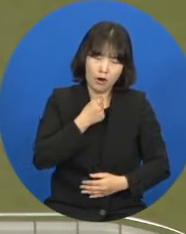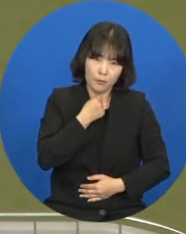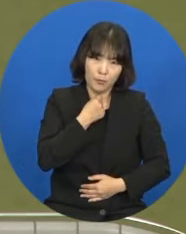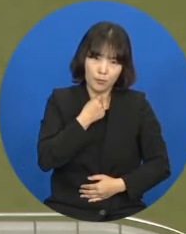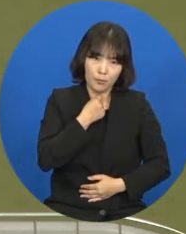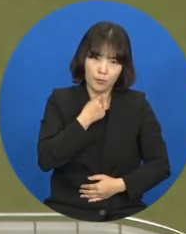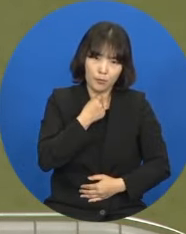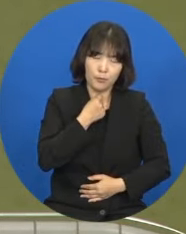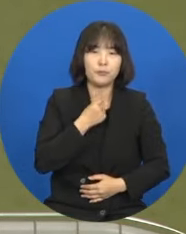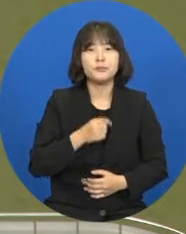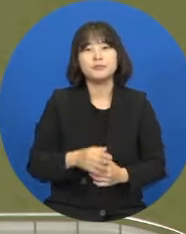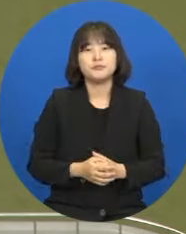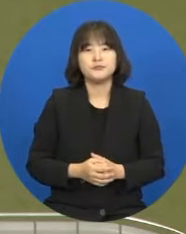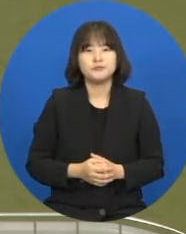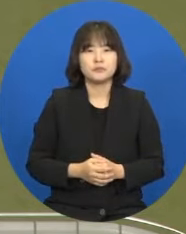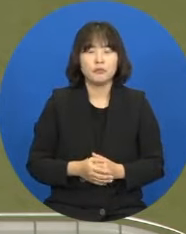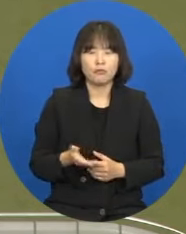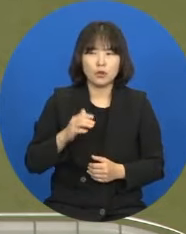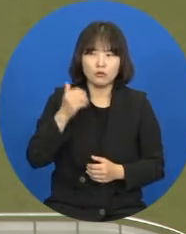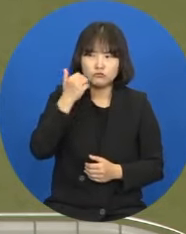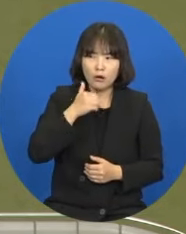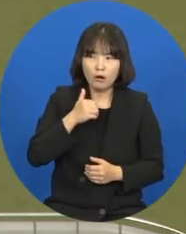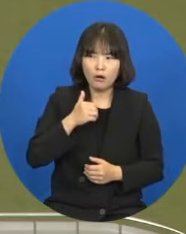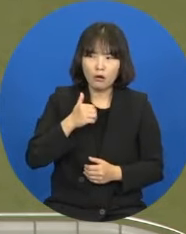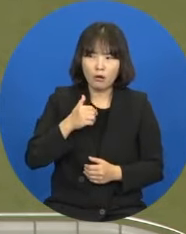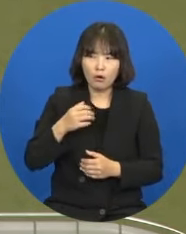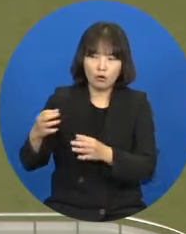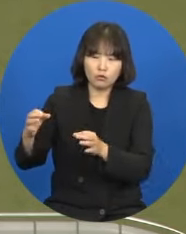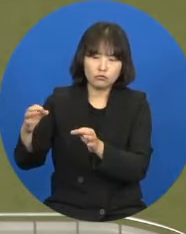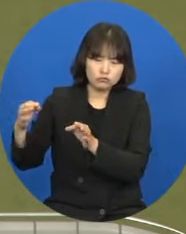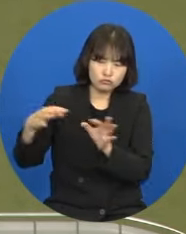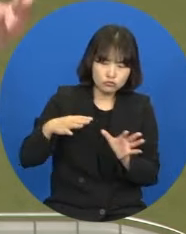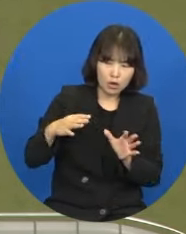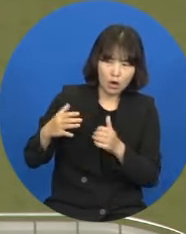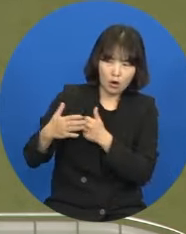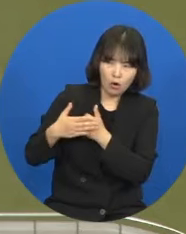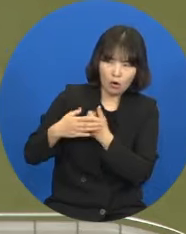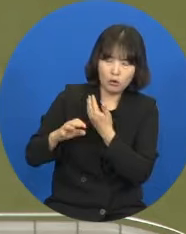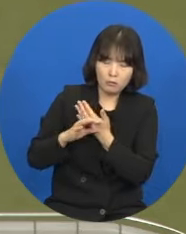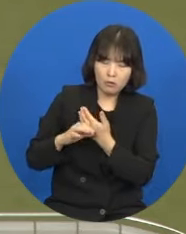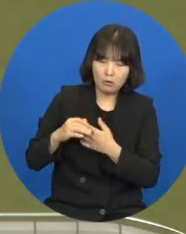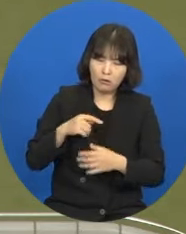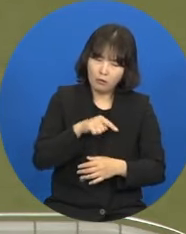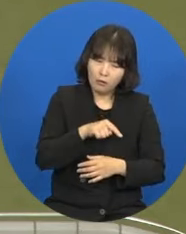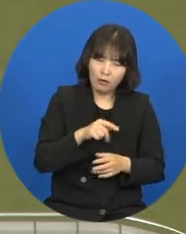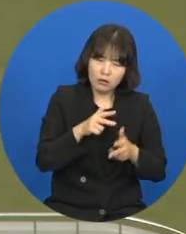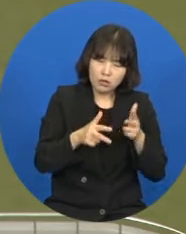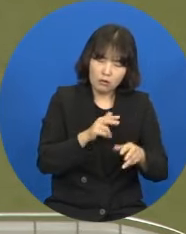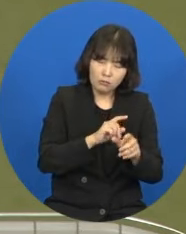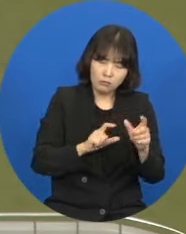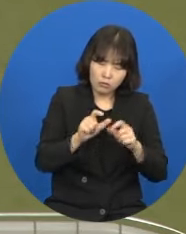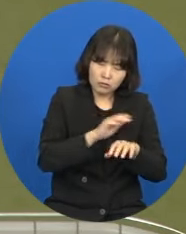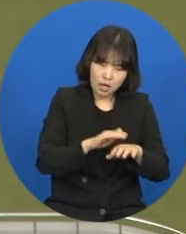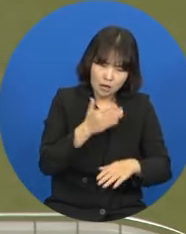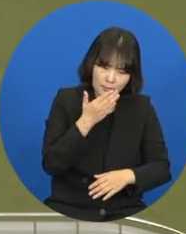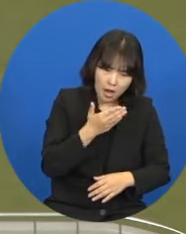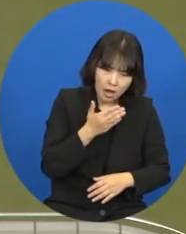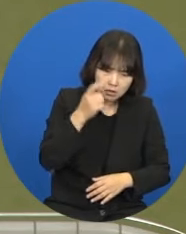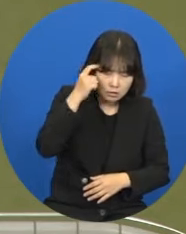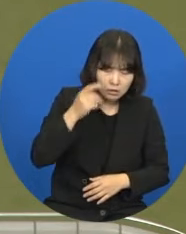그래서 그런 마음이 드는데 아 누군가가 이걸 좀 잘 투자를 해주면 이게 정말 아이템을 잘 팔 수 있을 텐데 근데 돈이 없는